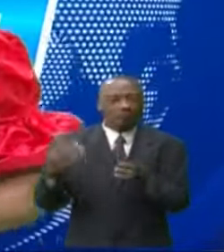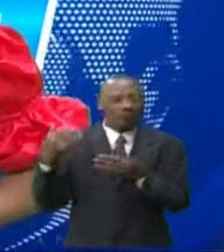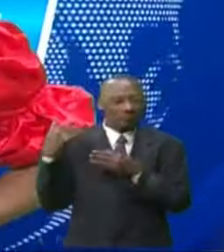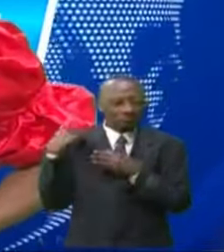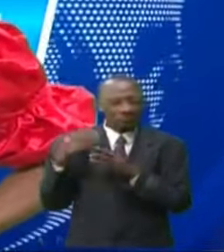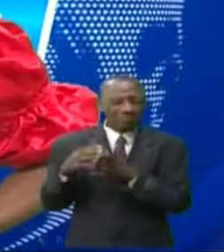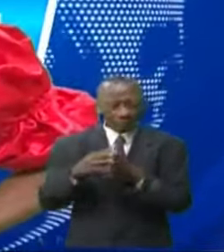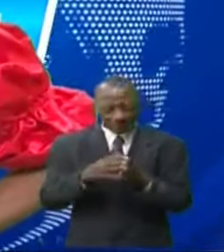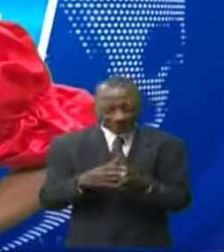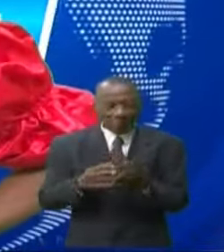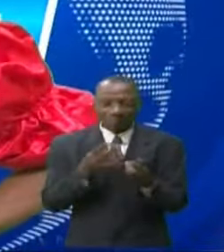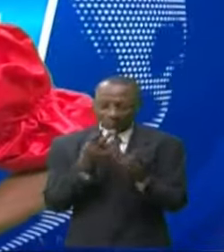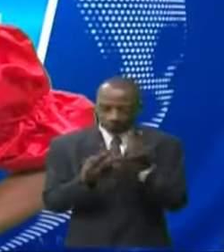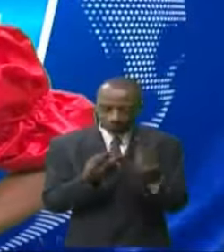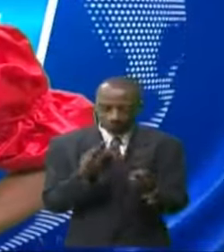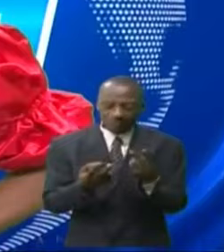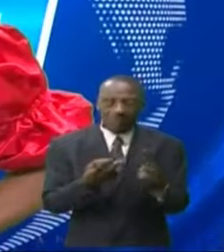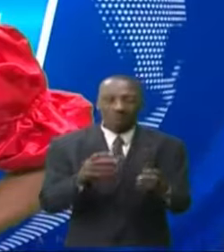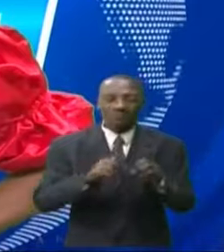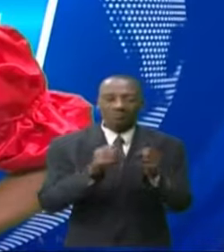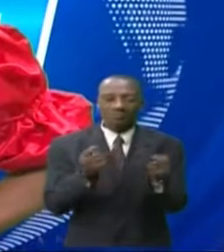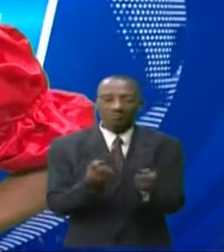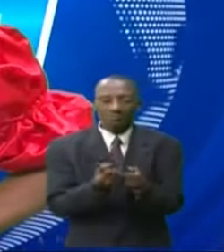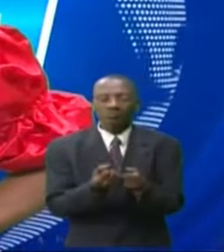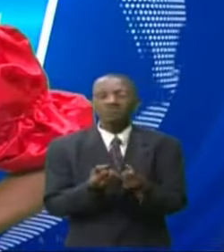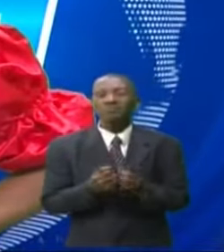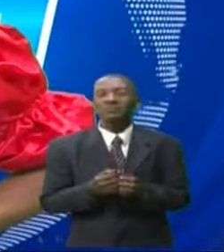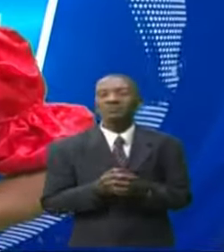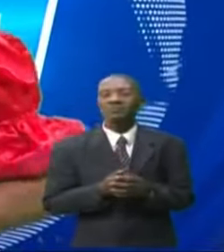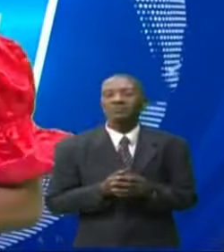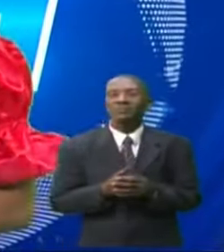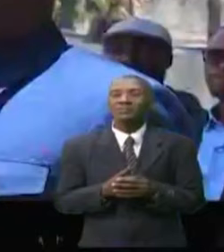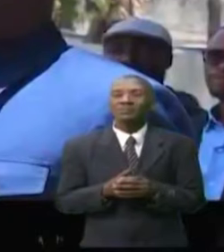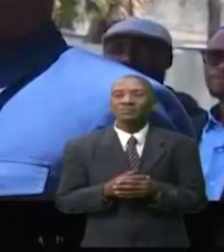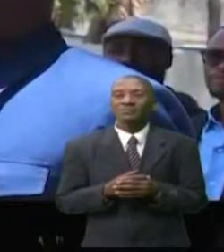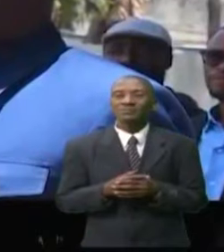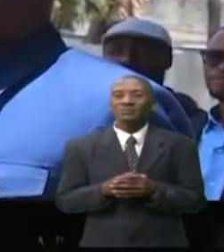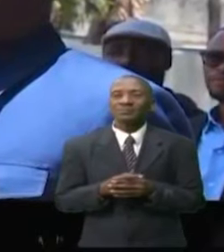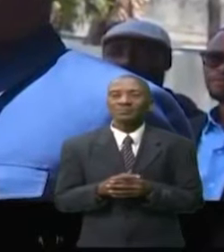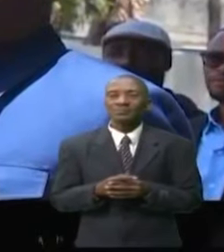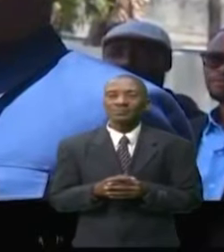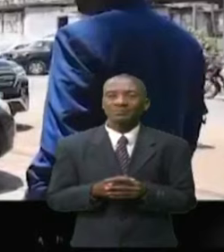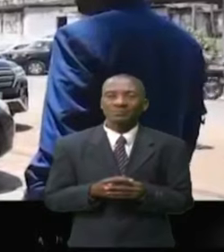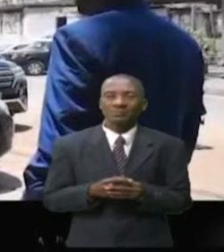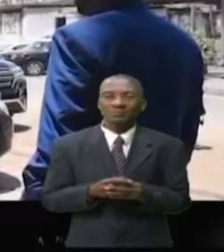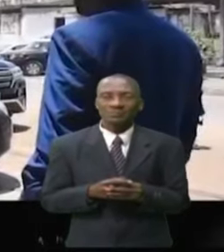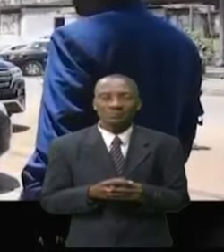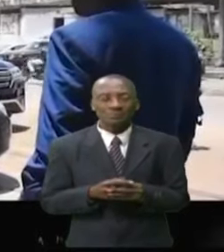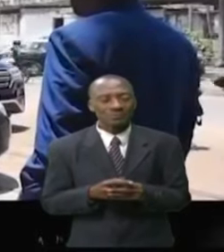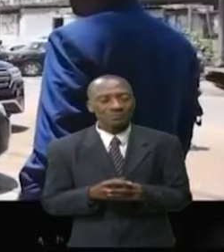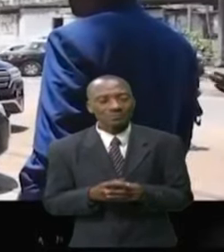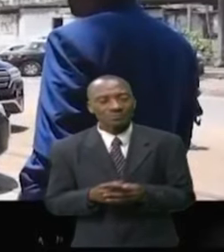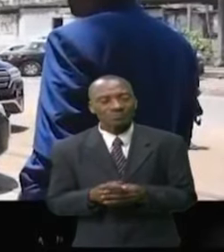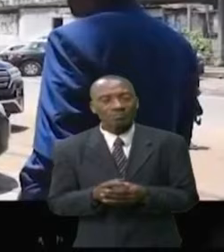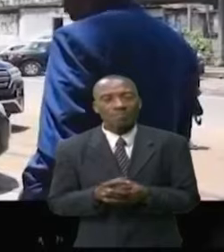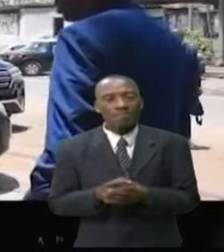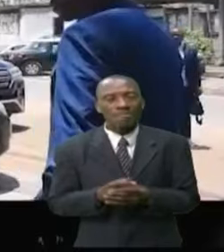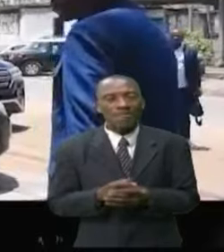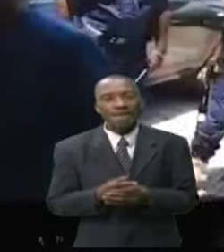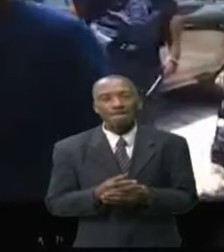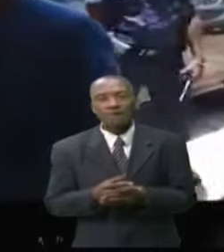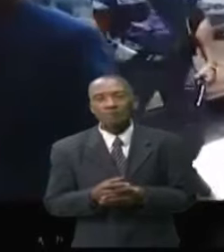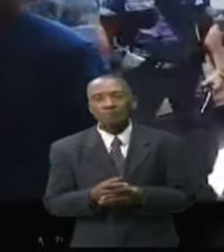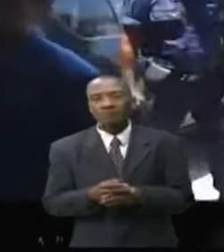visite sanctionnée par un échange entre les agents et cadres P que la redevance ad valor permettra de